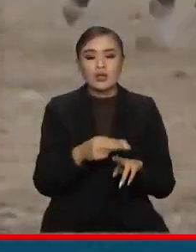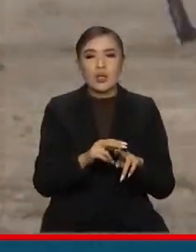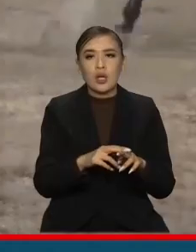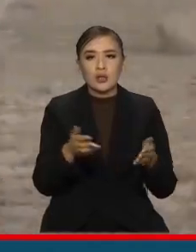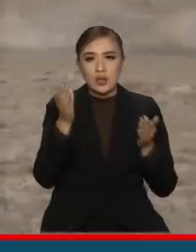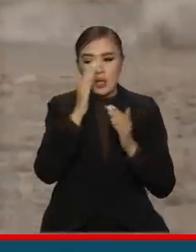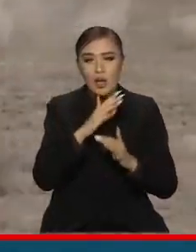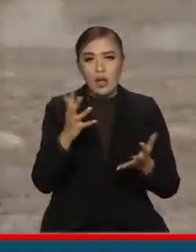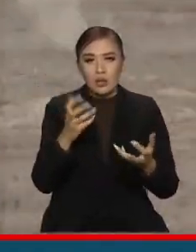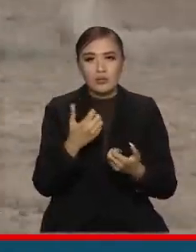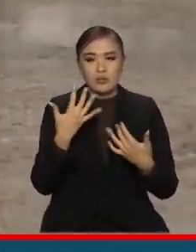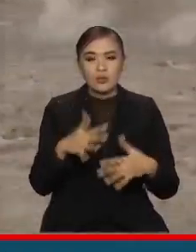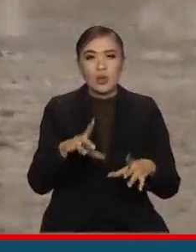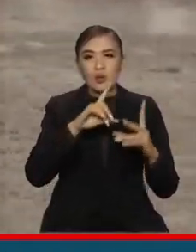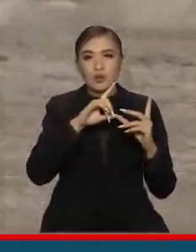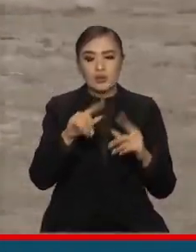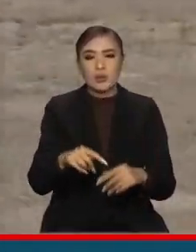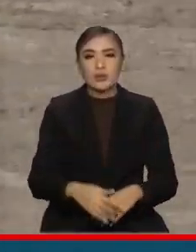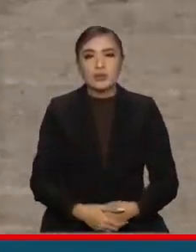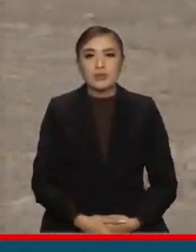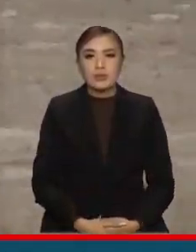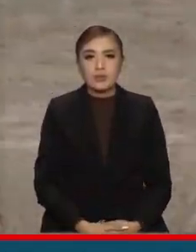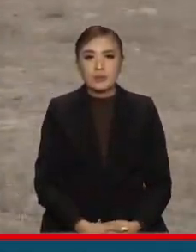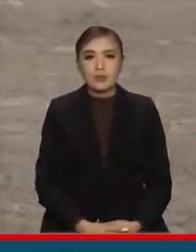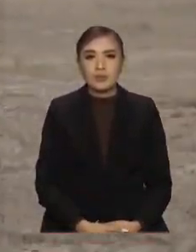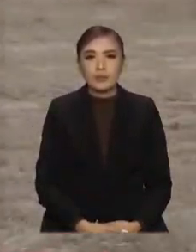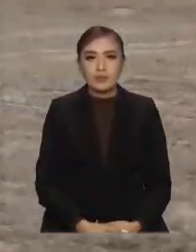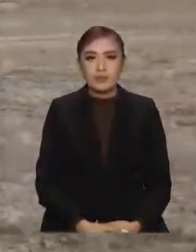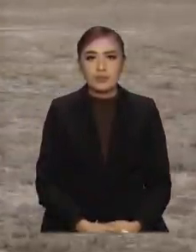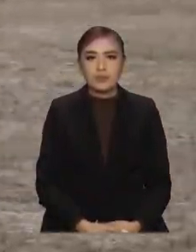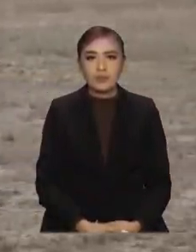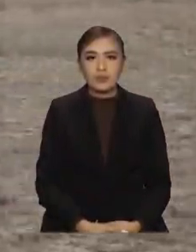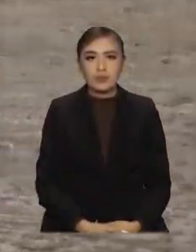ақпатасын алып ұзақ жолға аттанды. Айзада Оразхан, Нұрлан Бақыт, Жібек жолы, Ұлытау.